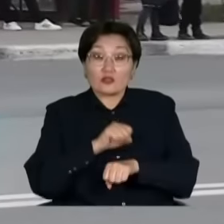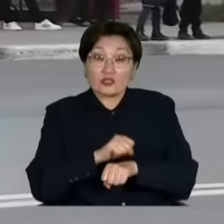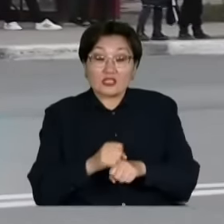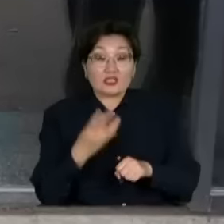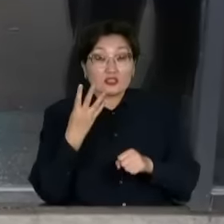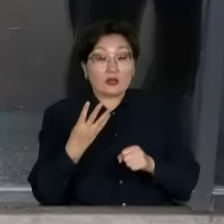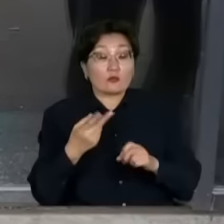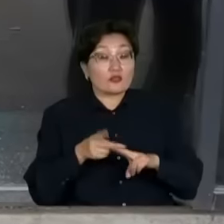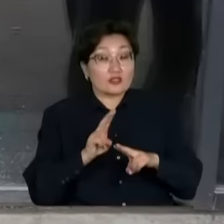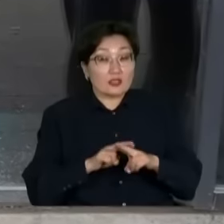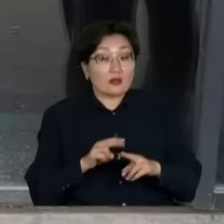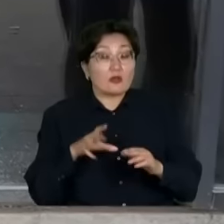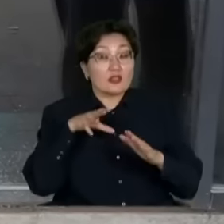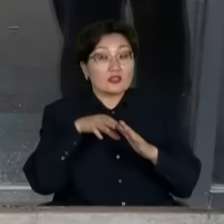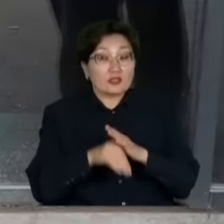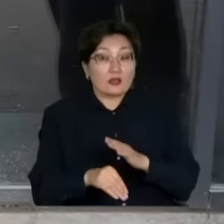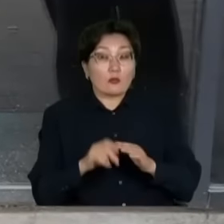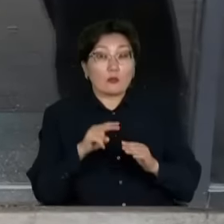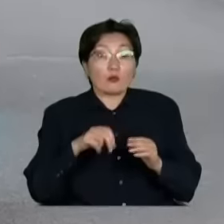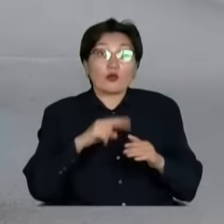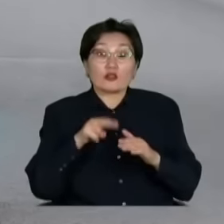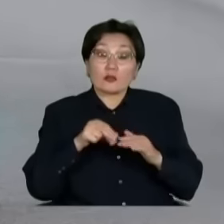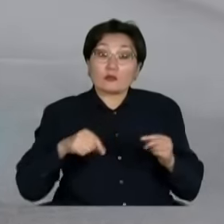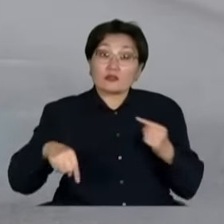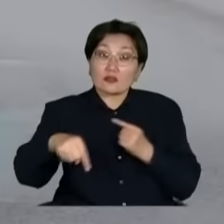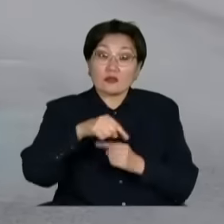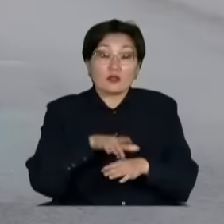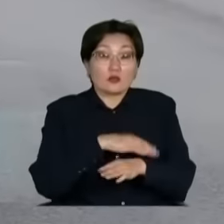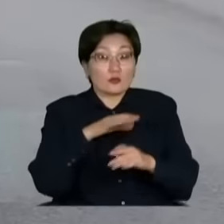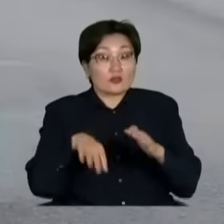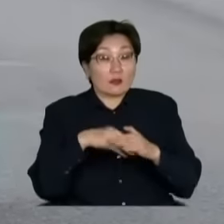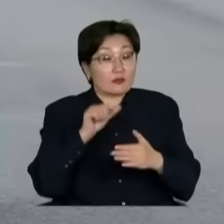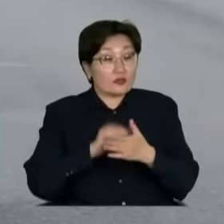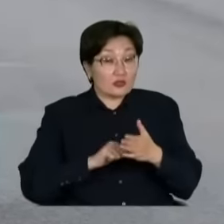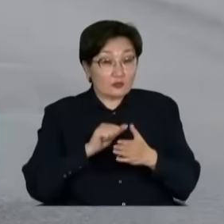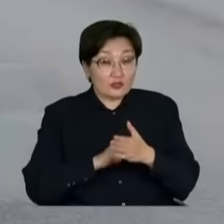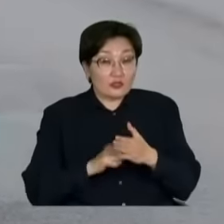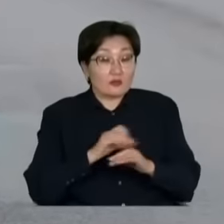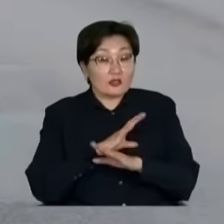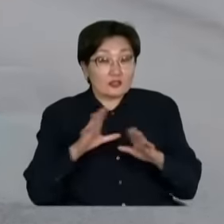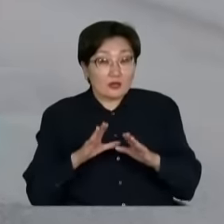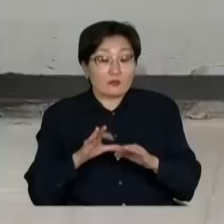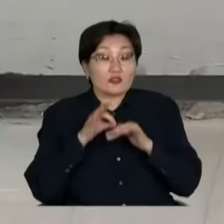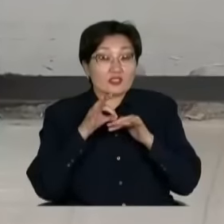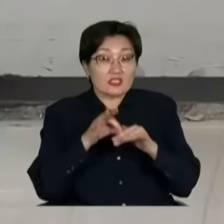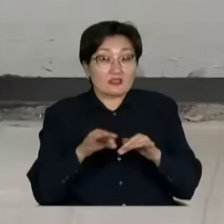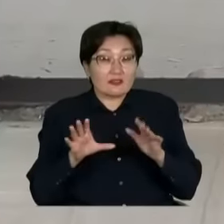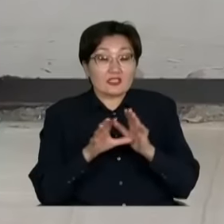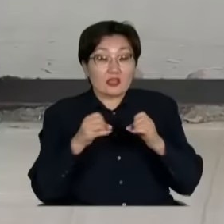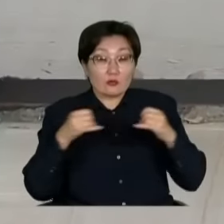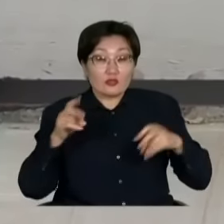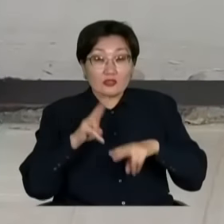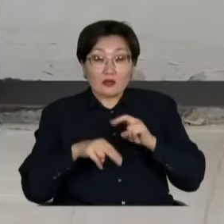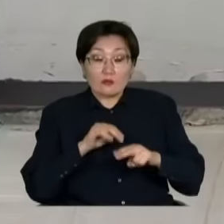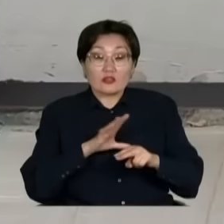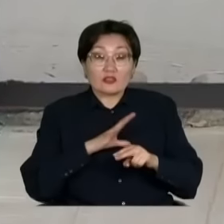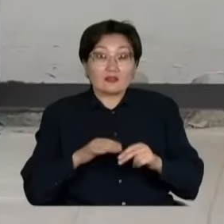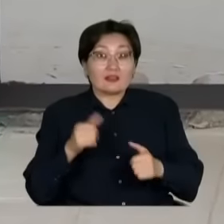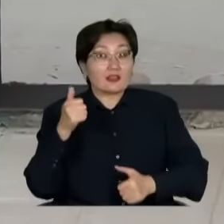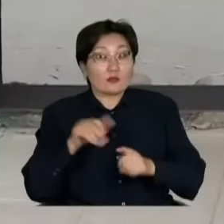Четыре из которых с помещением под бизнес долго они пустова по причине того что не было подведено Электричество и не разыгран